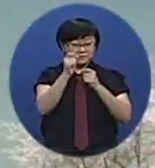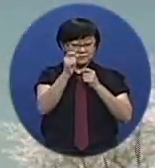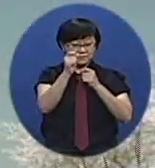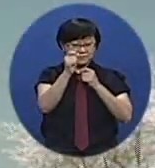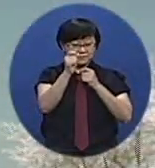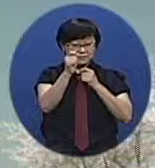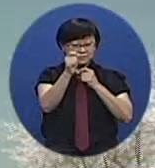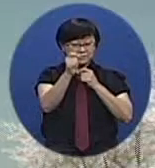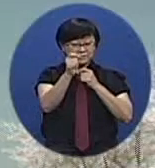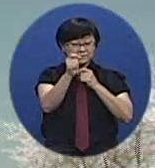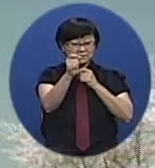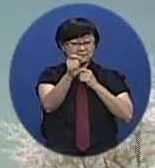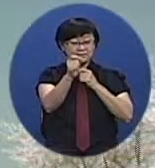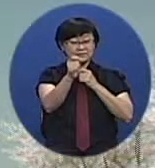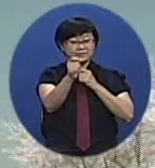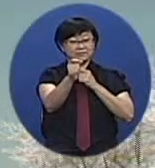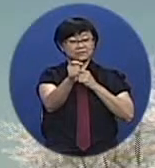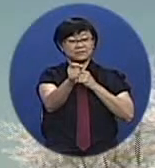영원한